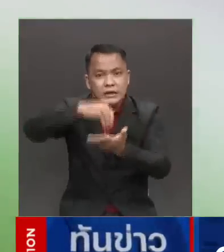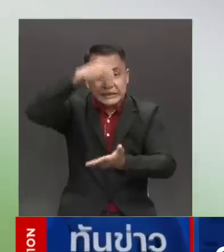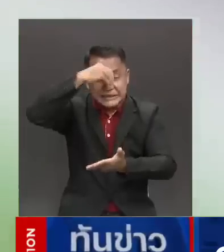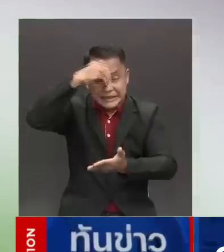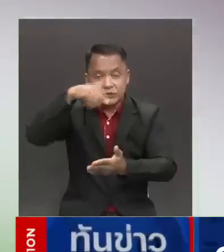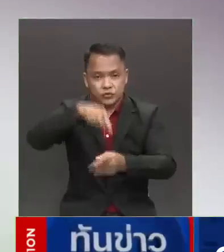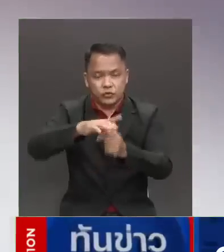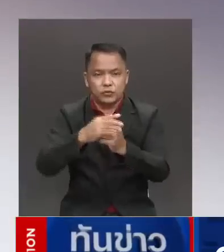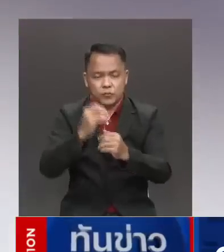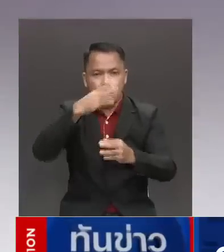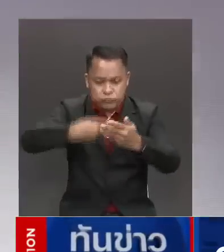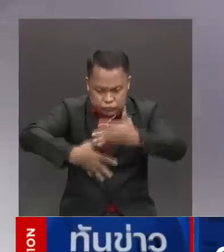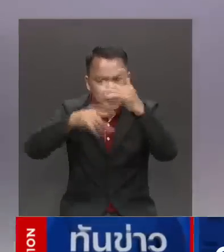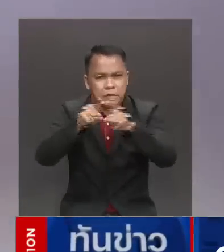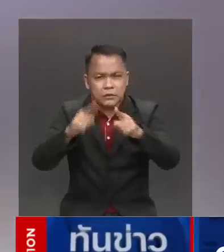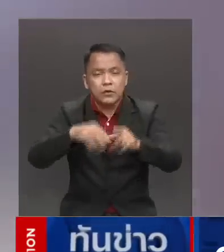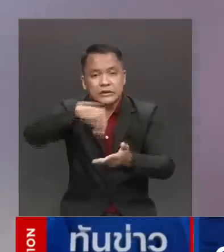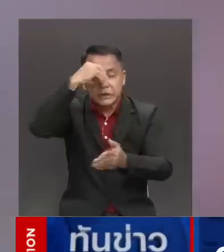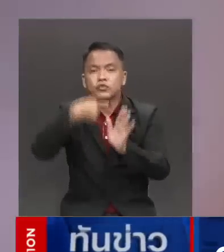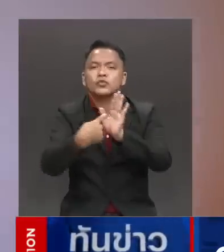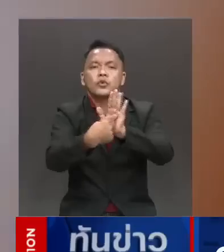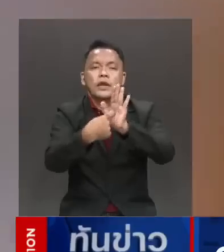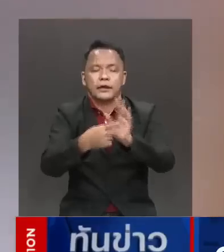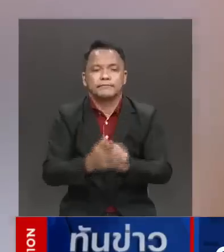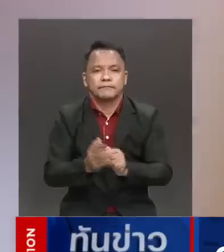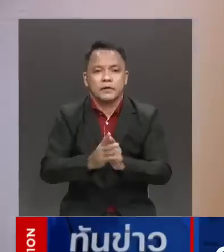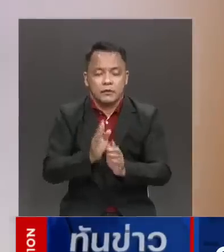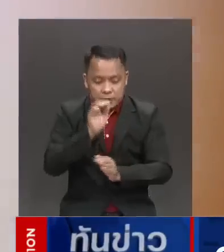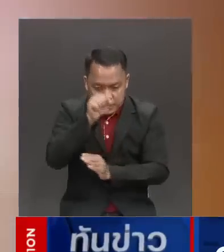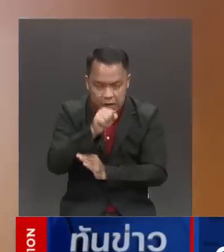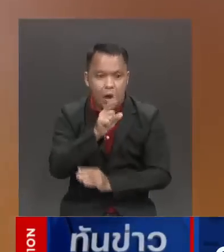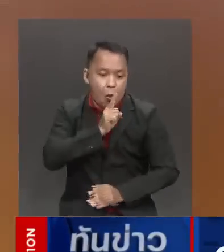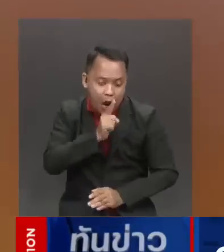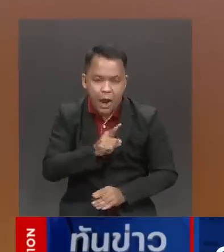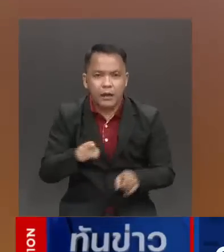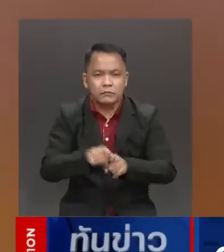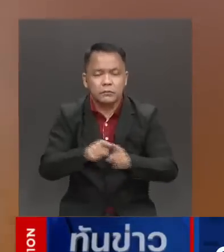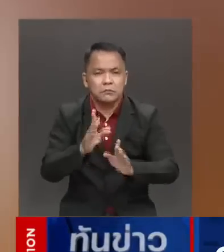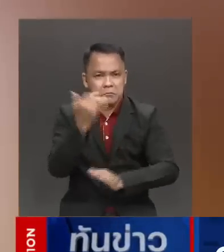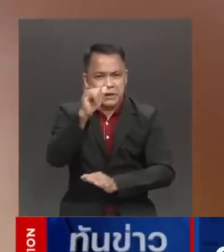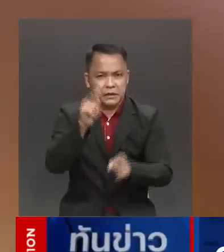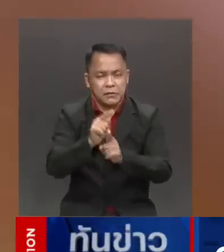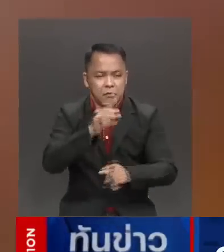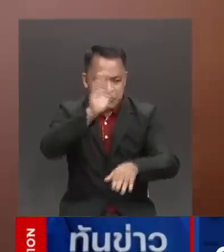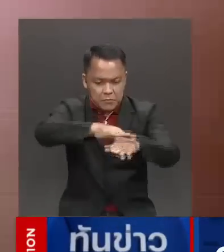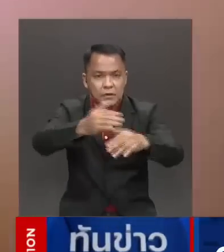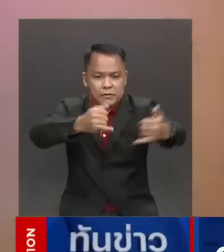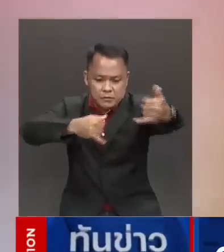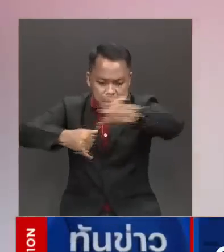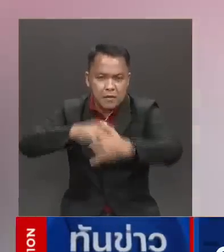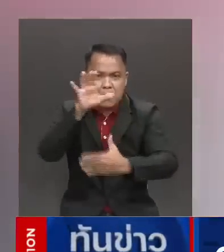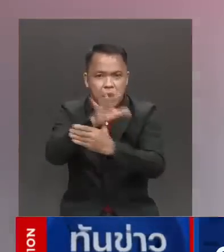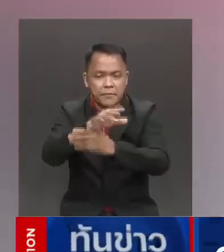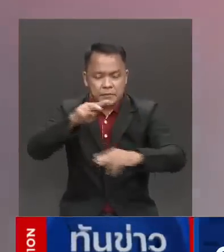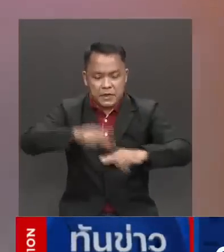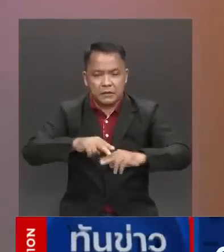ตุการณ์วันนั้นมาแสดงความคิดเห็นยกตัวอย่างเช่นแค่ก้มหน้าก็โดนด่าค่ะบางคนเนี่ยโดนเรียกไปนั่งข้างหน้าแล้วบังคับให้